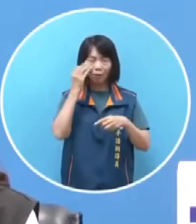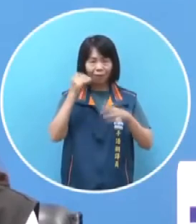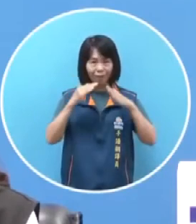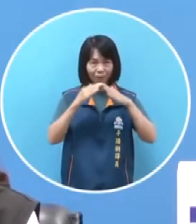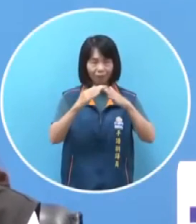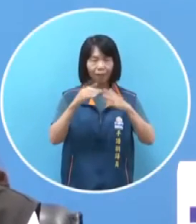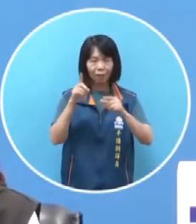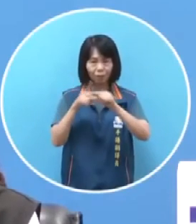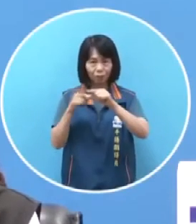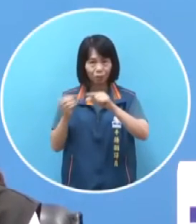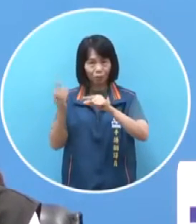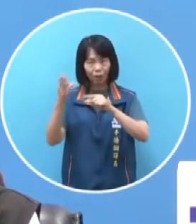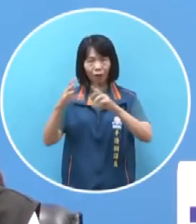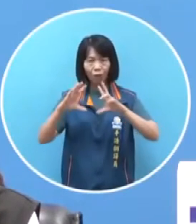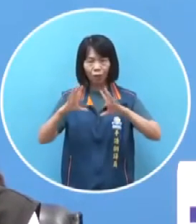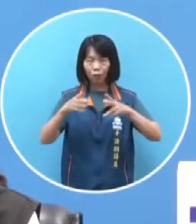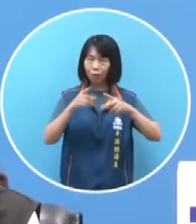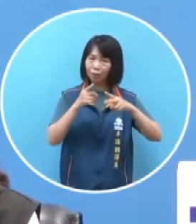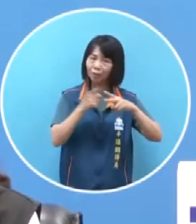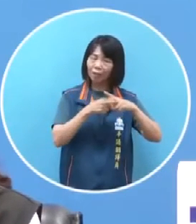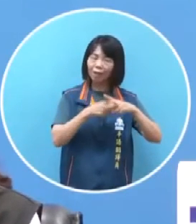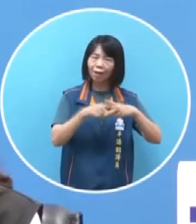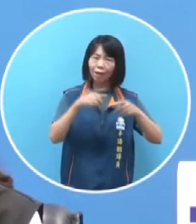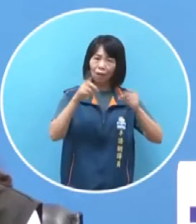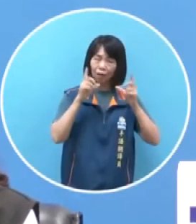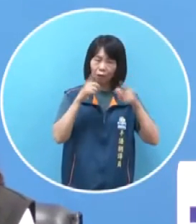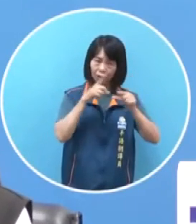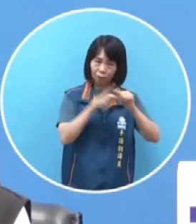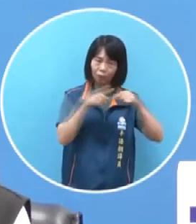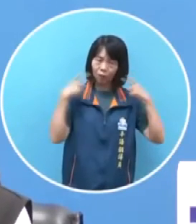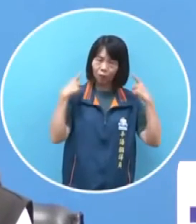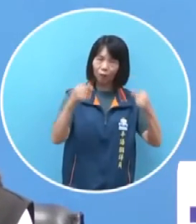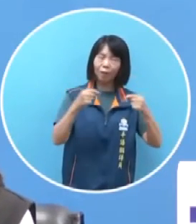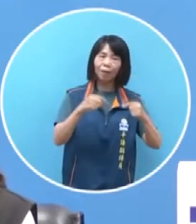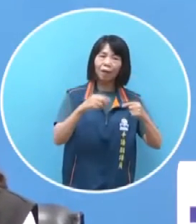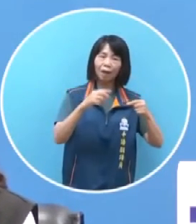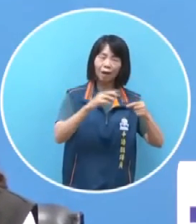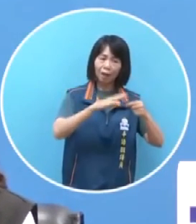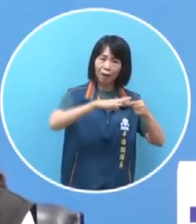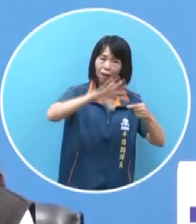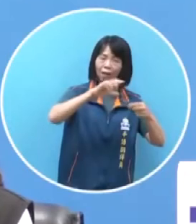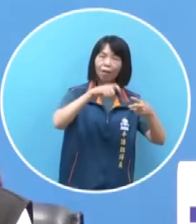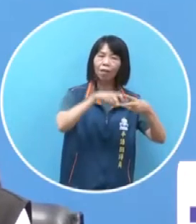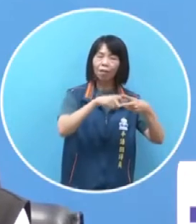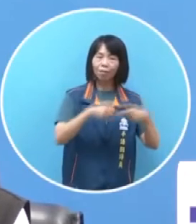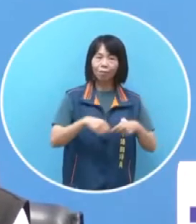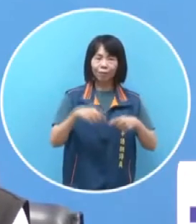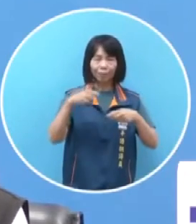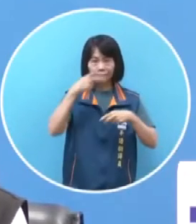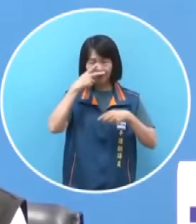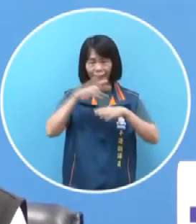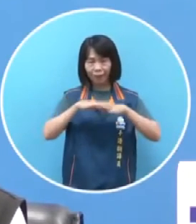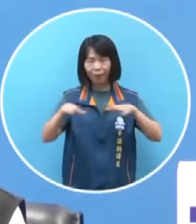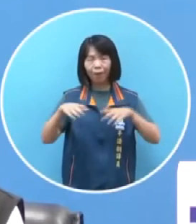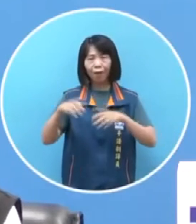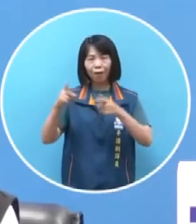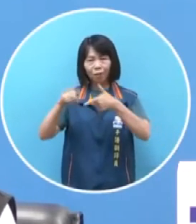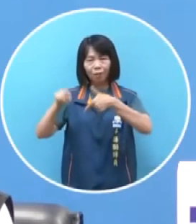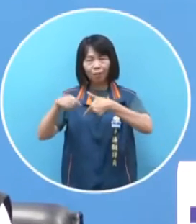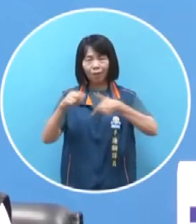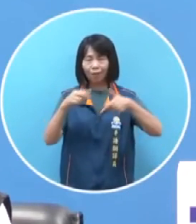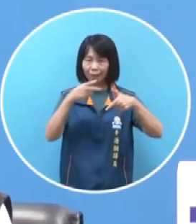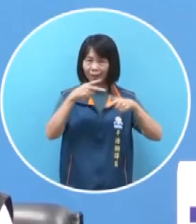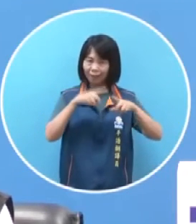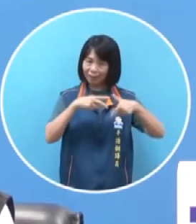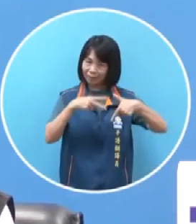有中华国小、中原国小、花莲高工，那吉安乡有化仁国中、吉安国小以及游安活